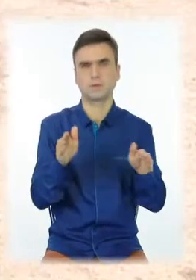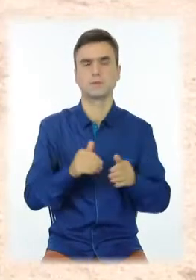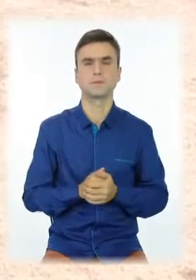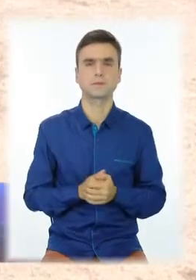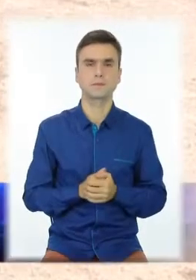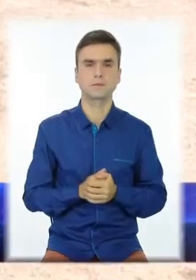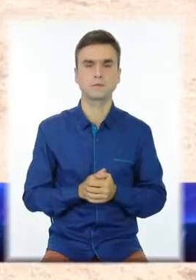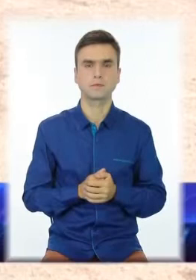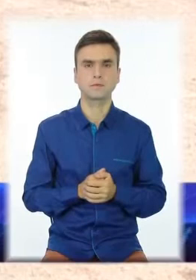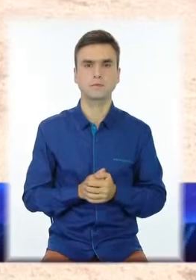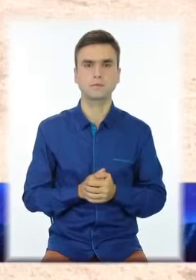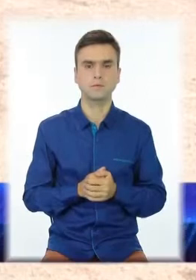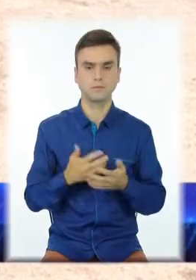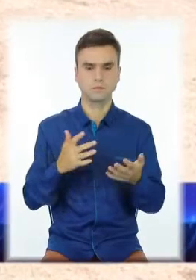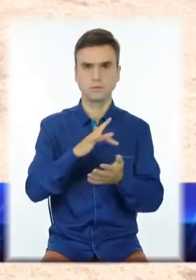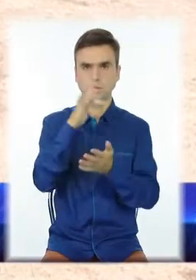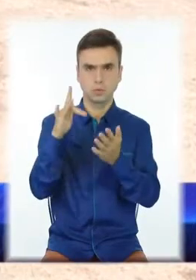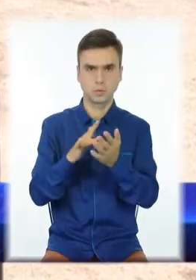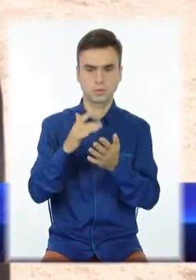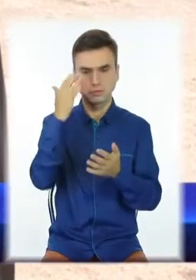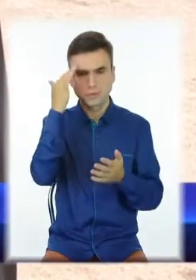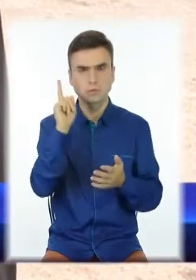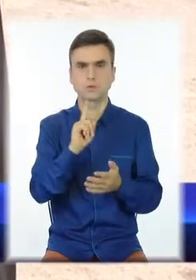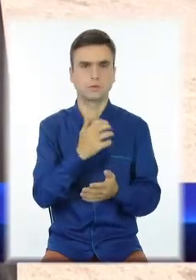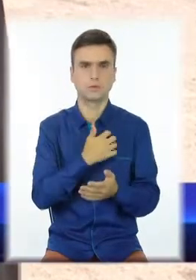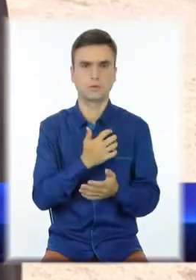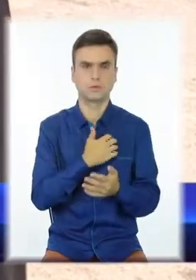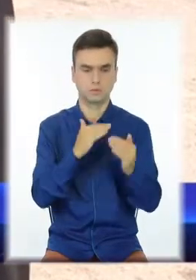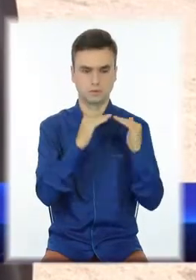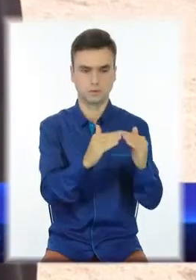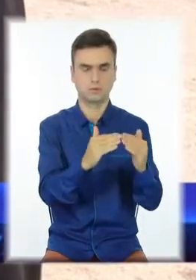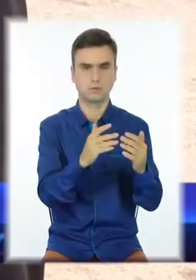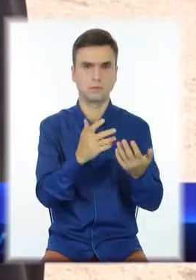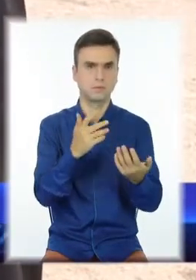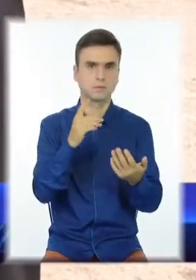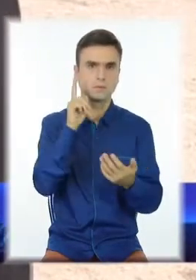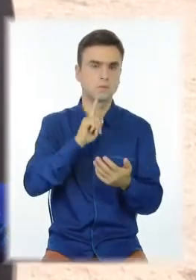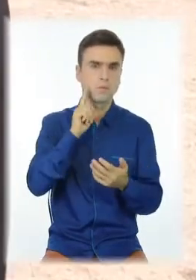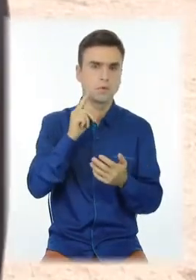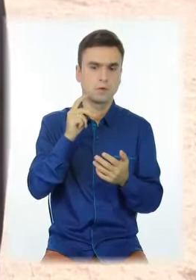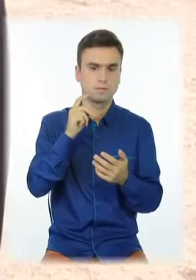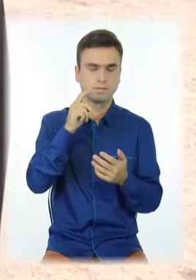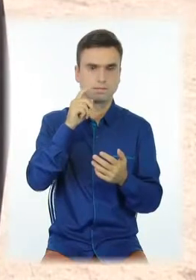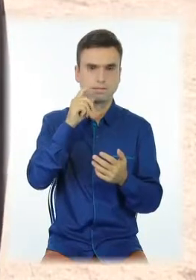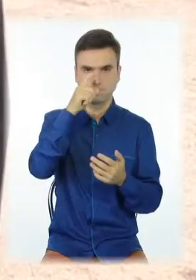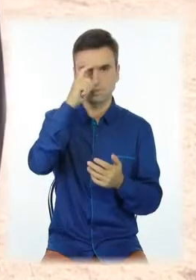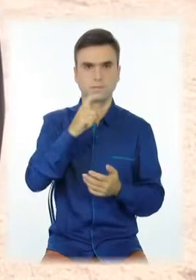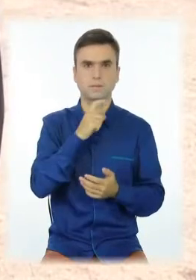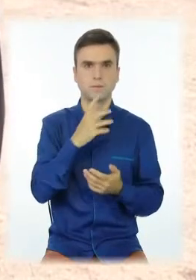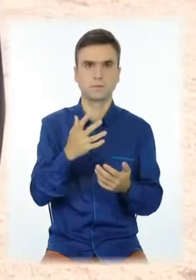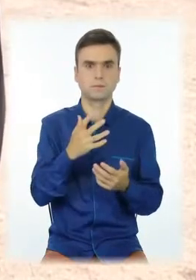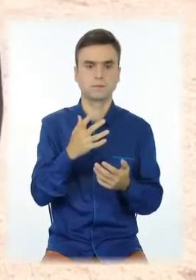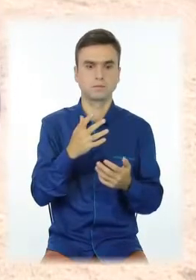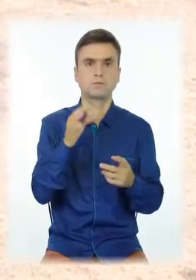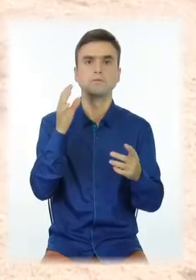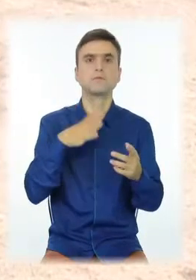Що місто ставить на меті? От сьогодні поки що остаточно не зрозуміло, яка кінцева мета створення.